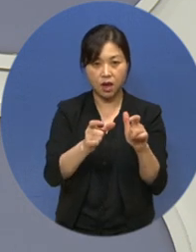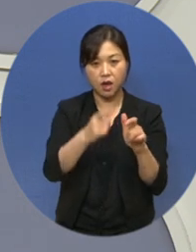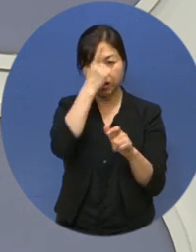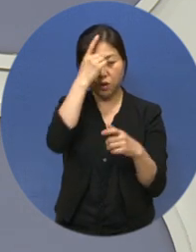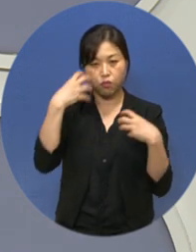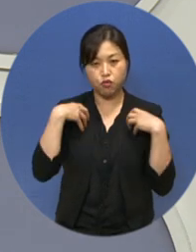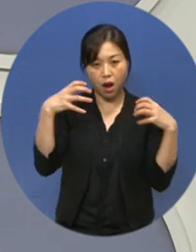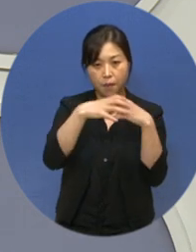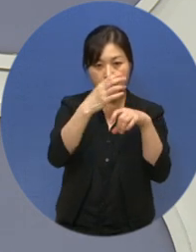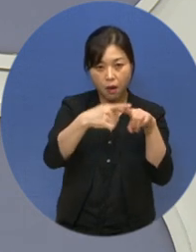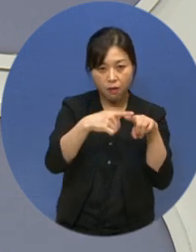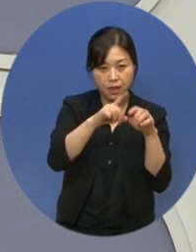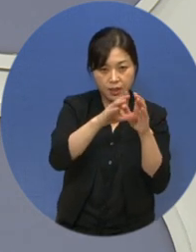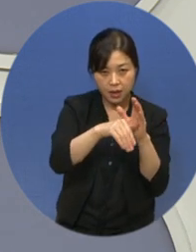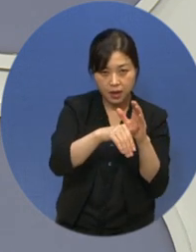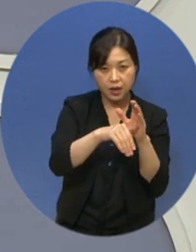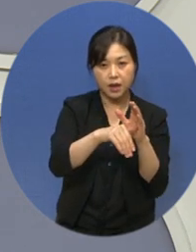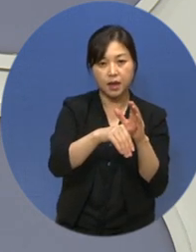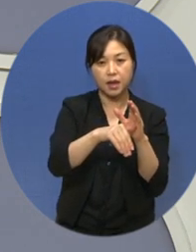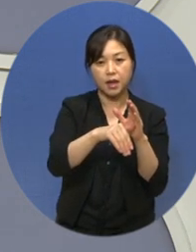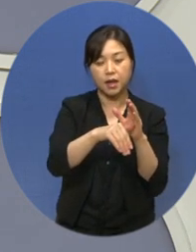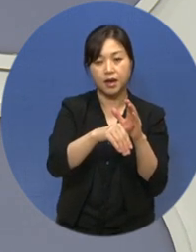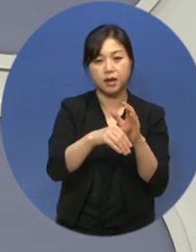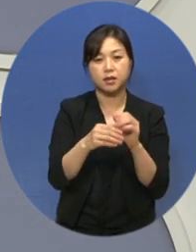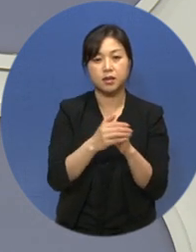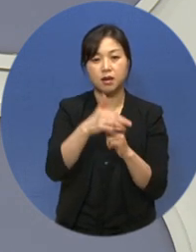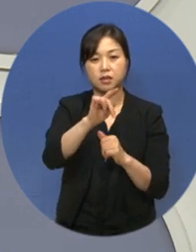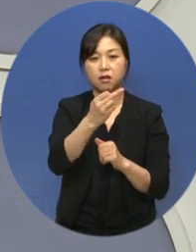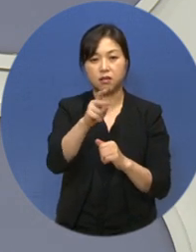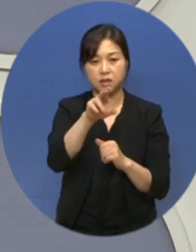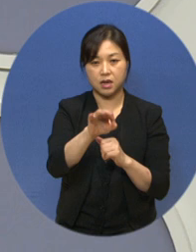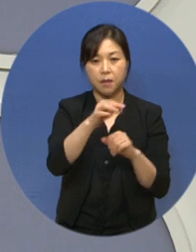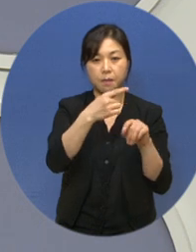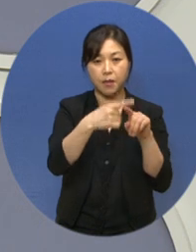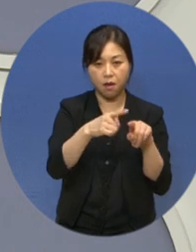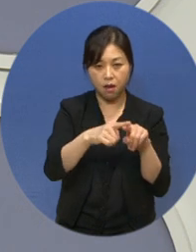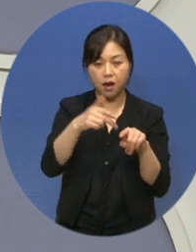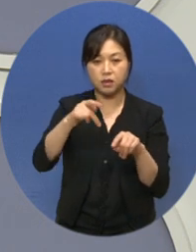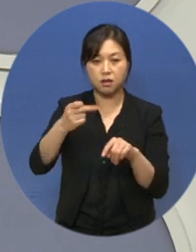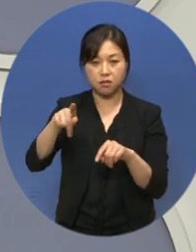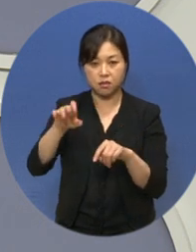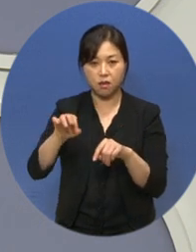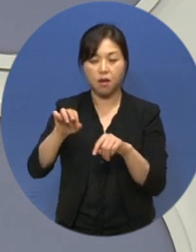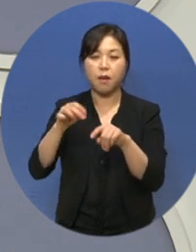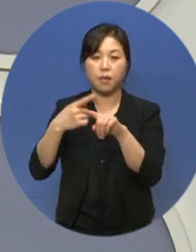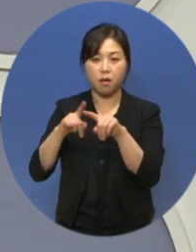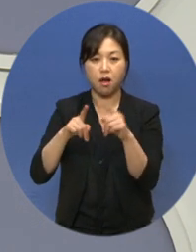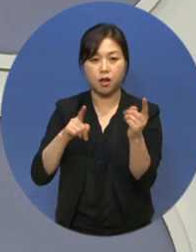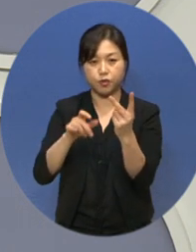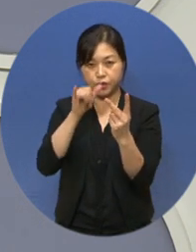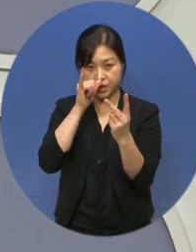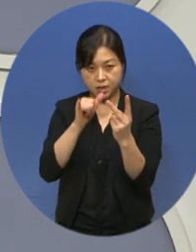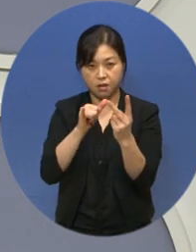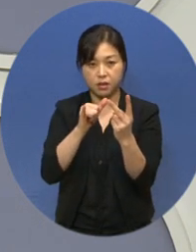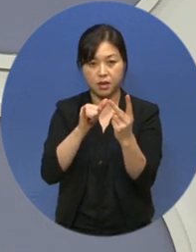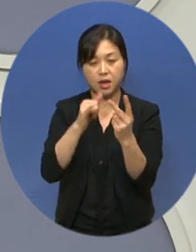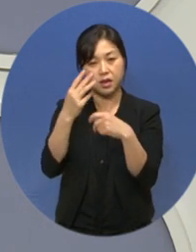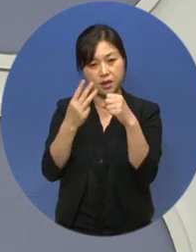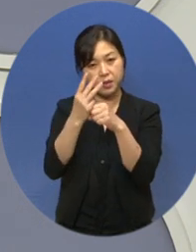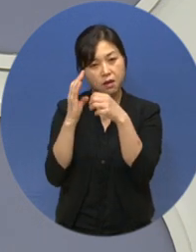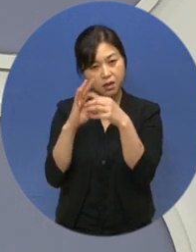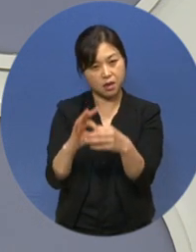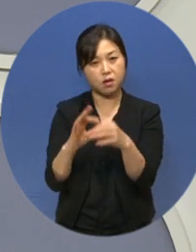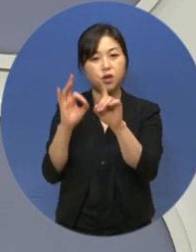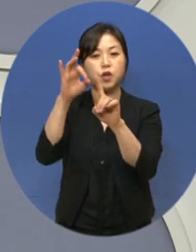있습니다 예 여기에 정부합동 평가에서 정량 표 과정 성 표가 있는데요 3년 연소 1위를 했다는